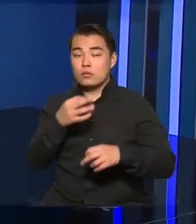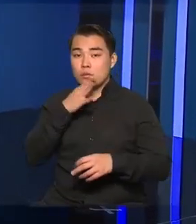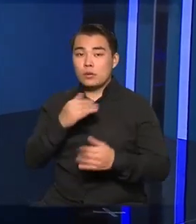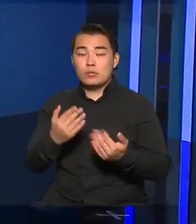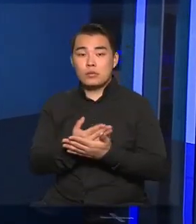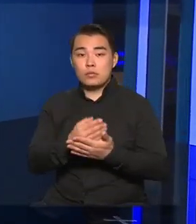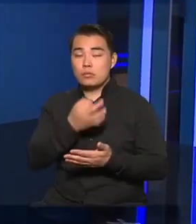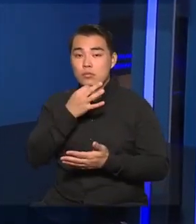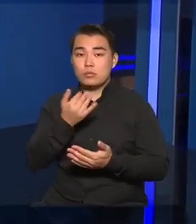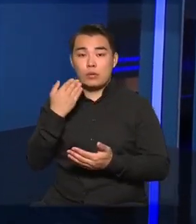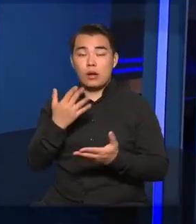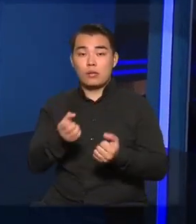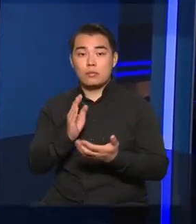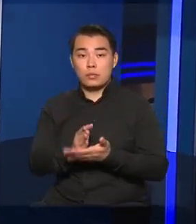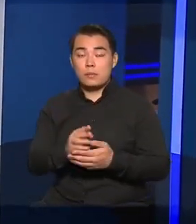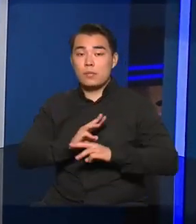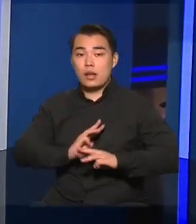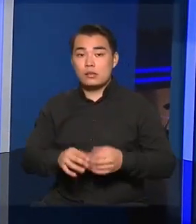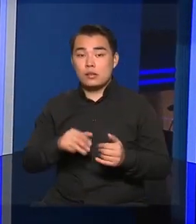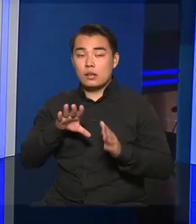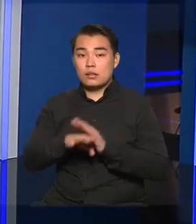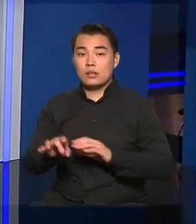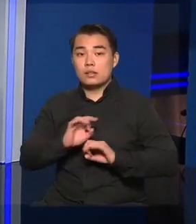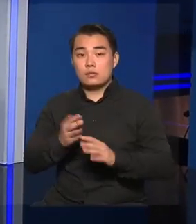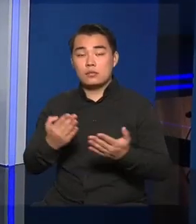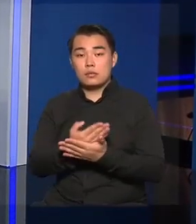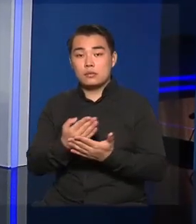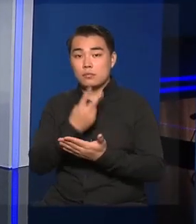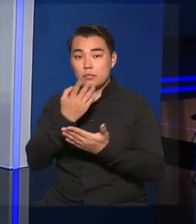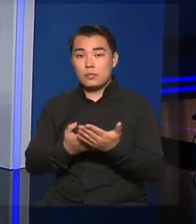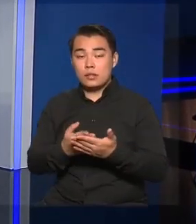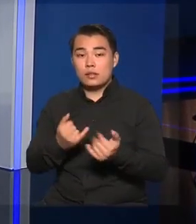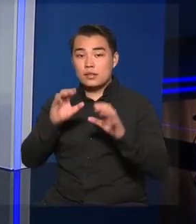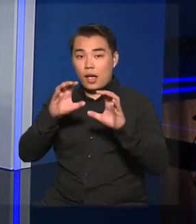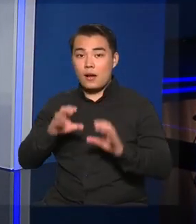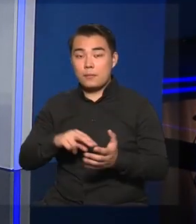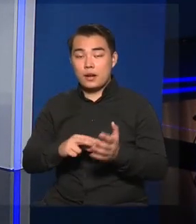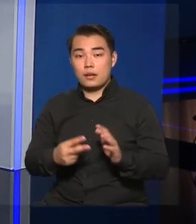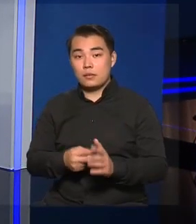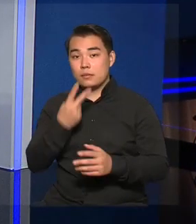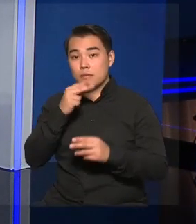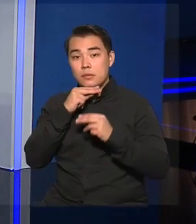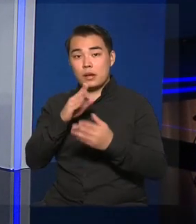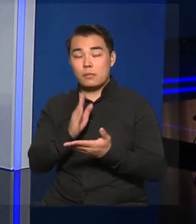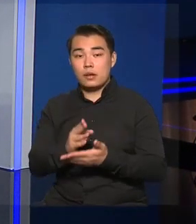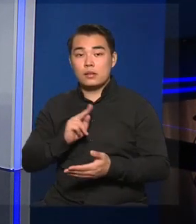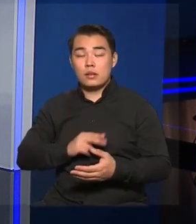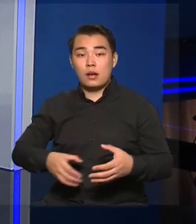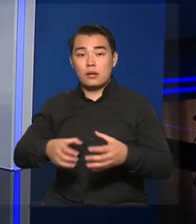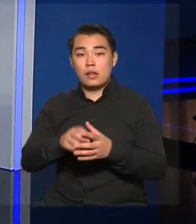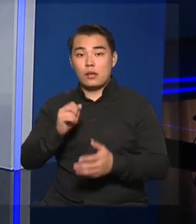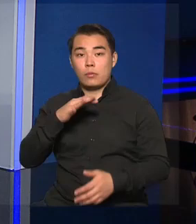мәліметті жеңіл алуы тиіс. Мәжілісте мақұлданған ақпаратқа қол жеткізу туралы заң жобасы осыны көздейді. Әріптесім Әнуар